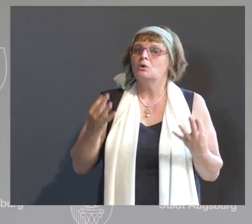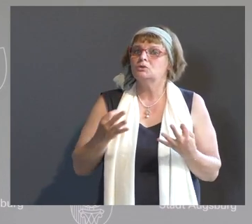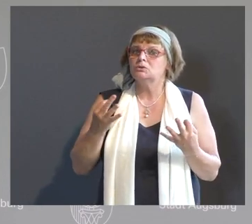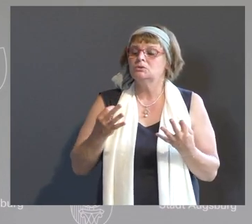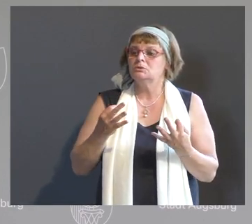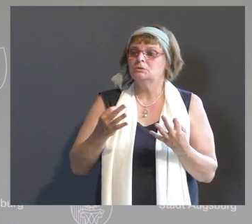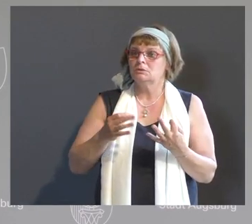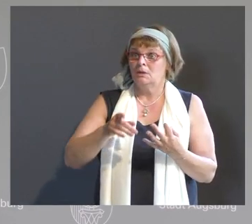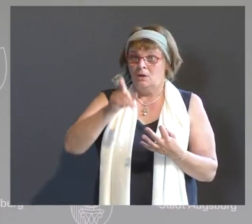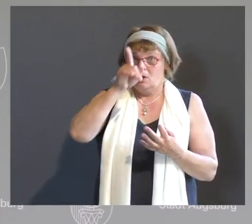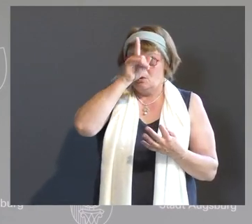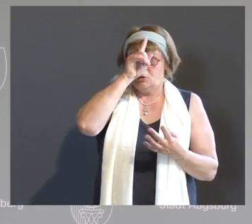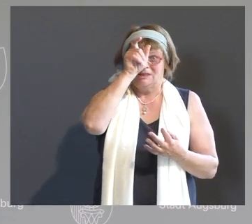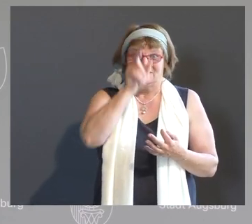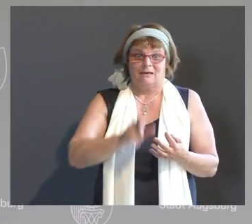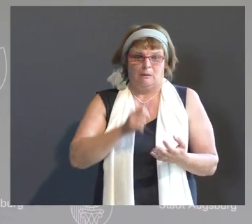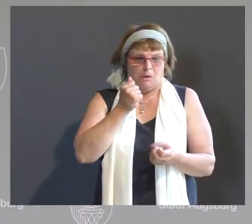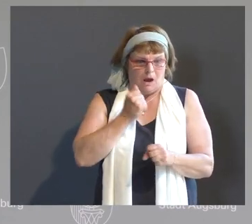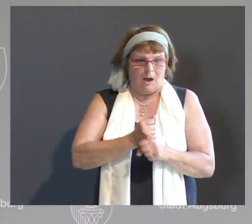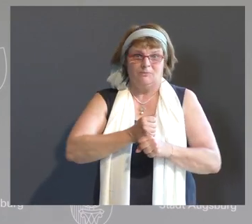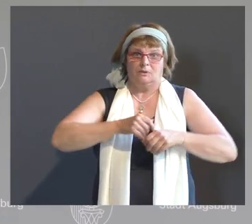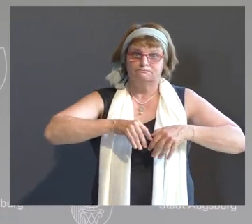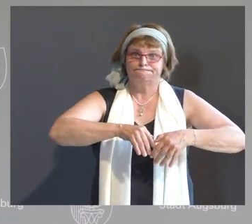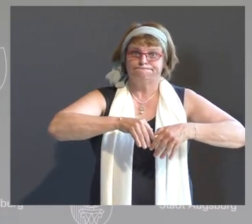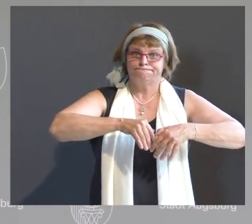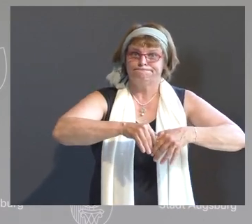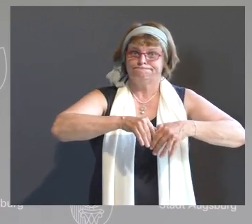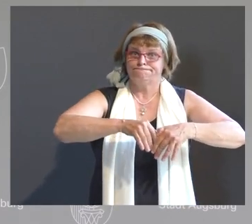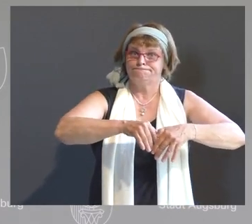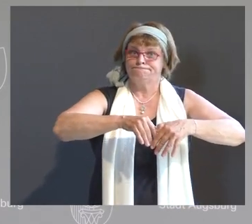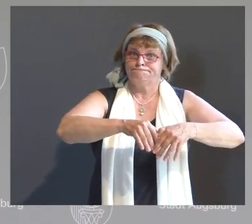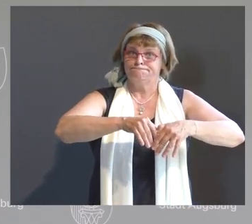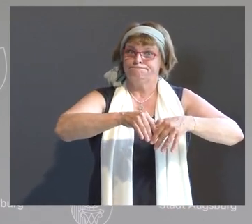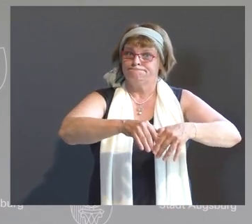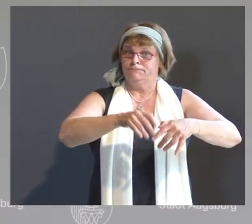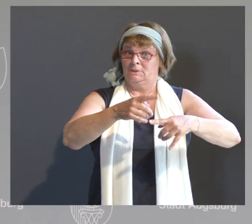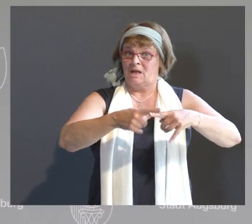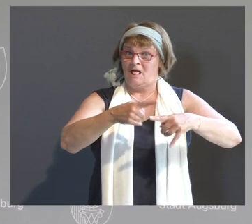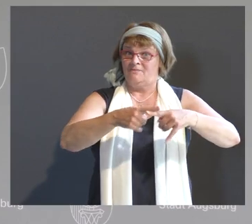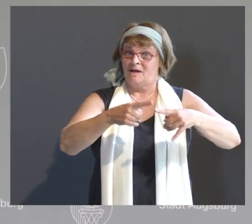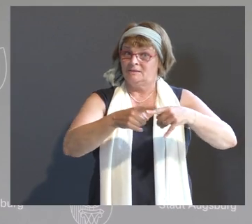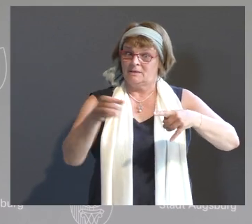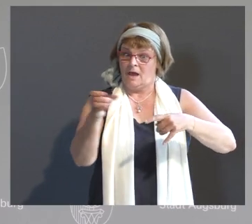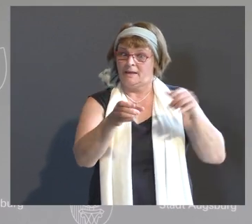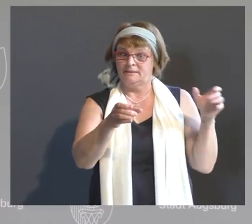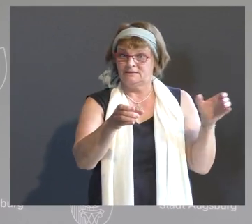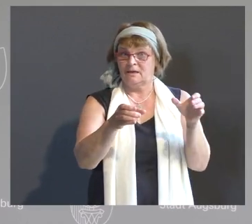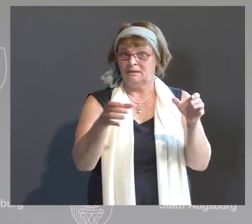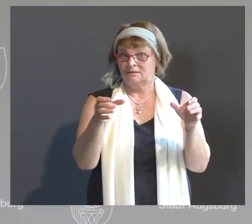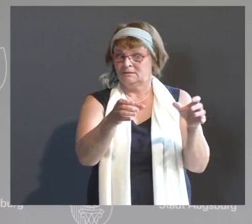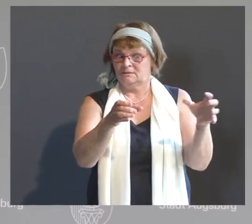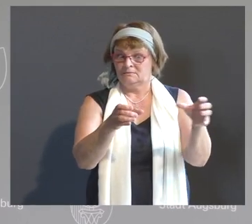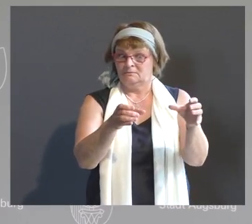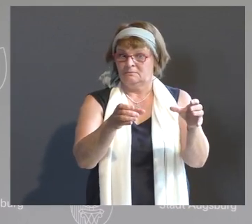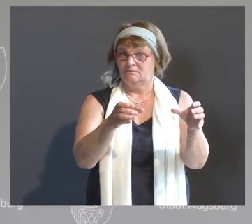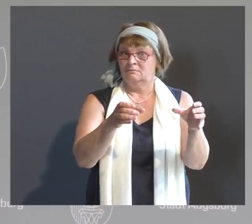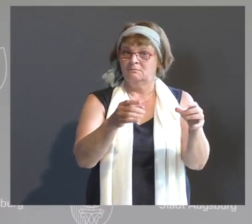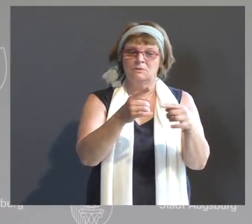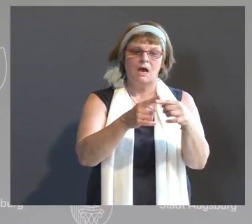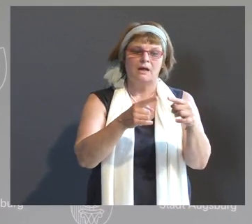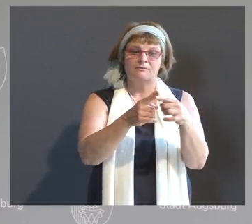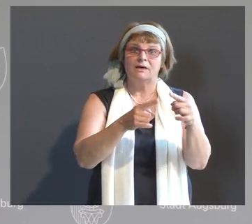Polizeibeamten sich Raum verschafft haben und vorgerückt sind. Teilweise Einsatz vom Einsatz Mehrzweckstock,